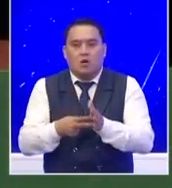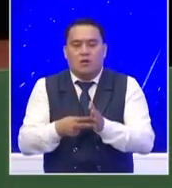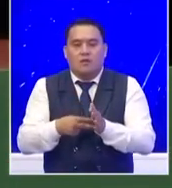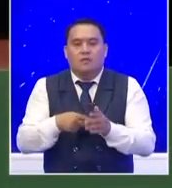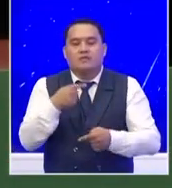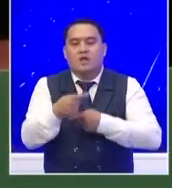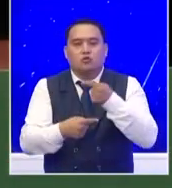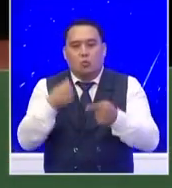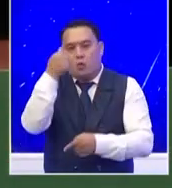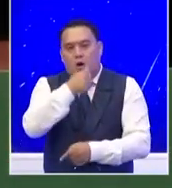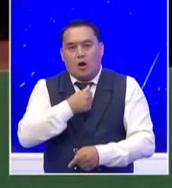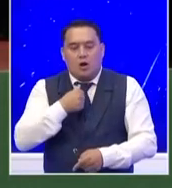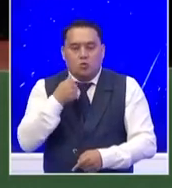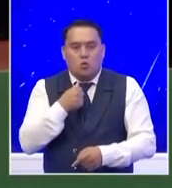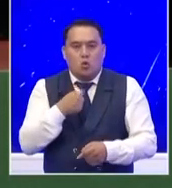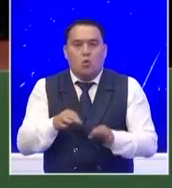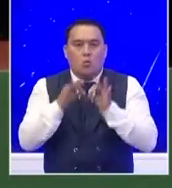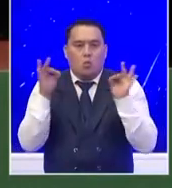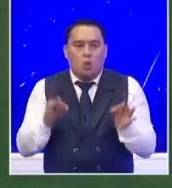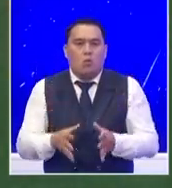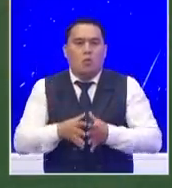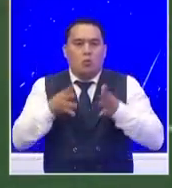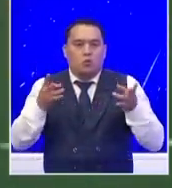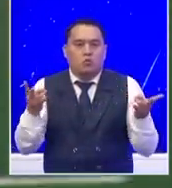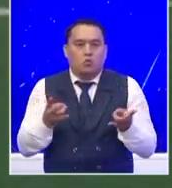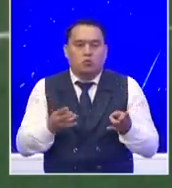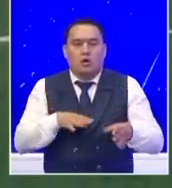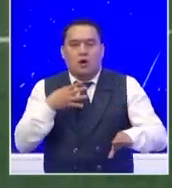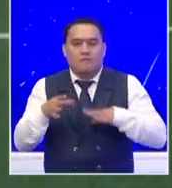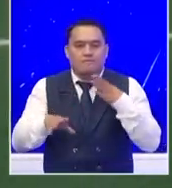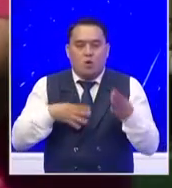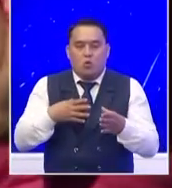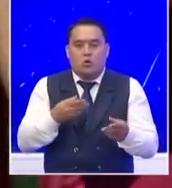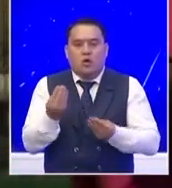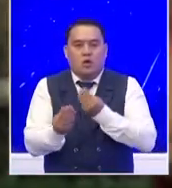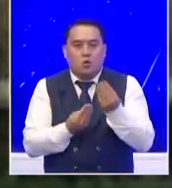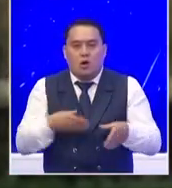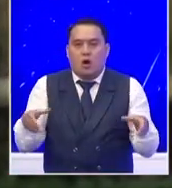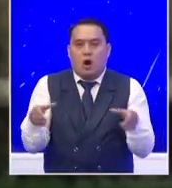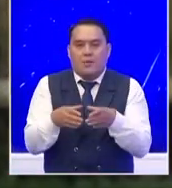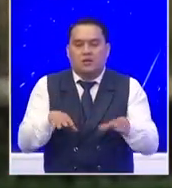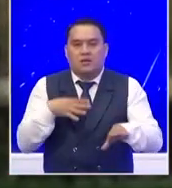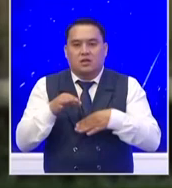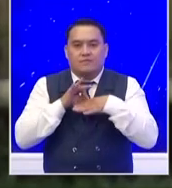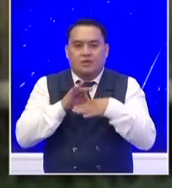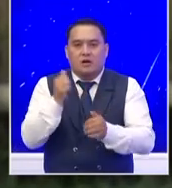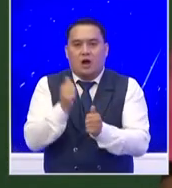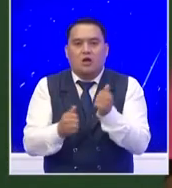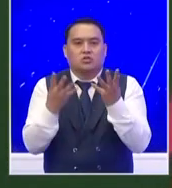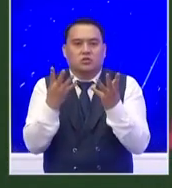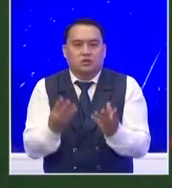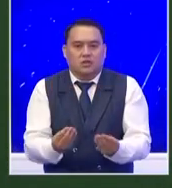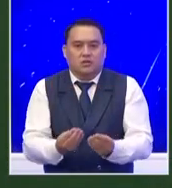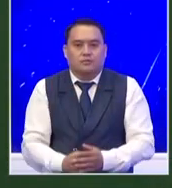Бельгии в следующем году. А пока нужно набраться больше игрового опыта, оттачивая тактические и физические навыки команд. Для этого тренировки проводятся ежедневно. У